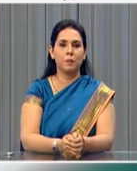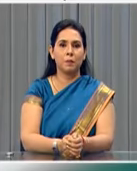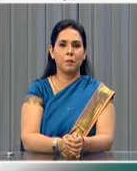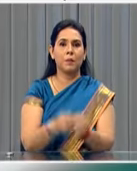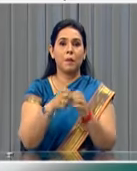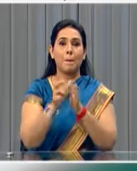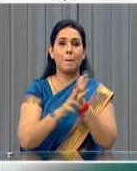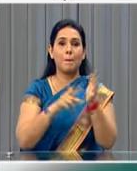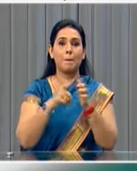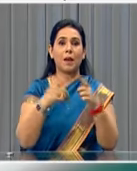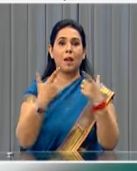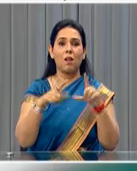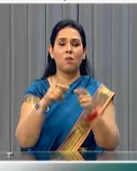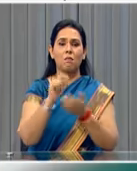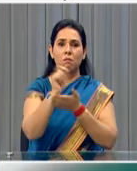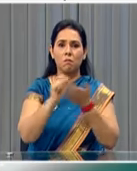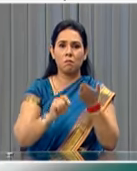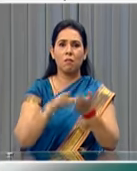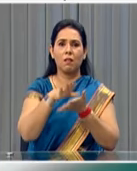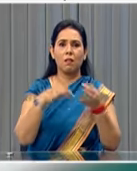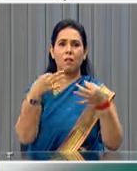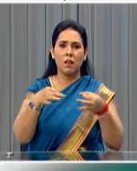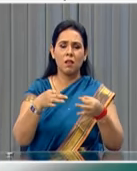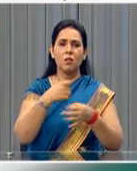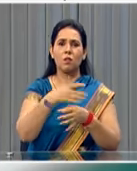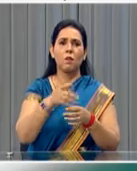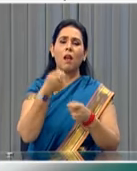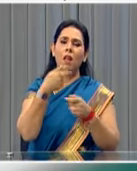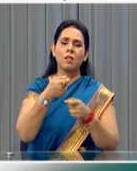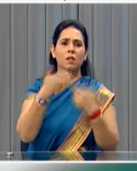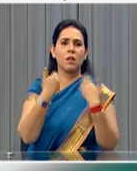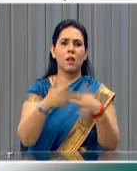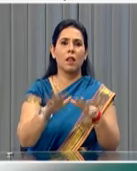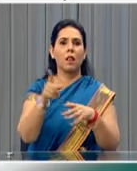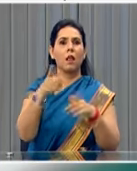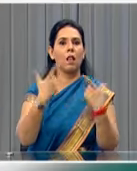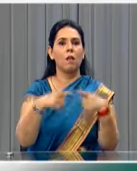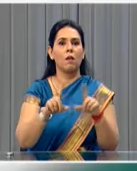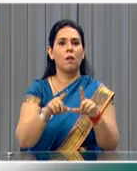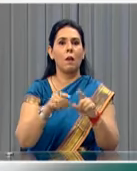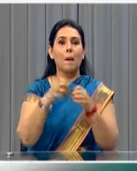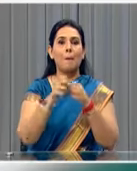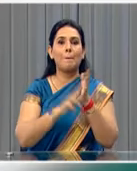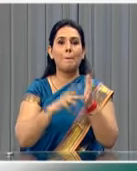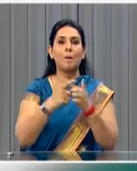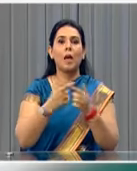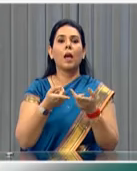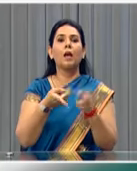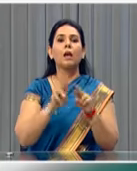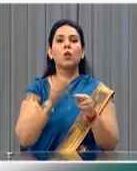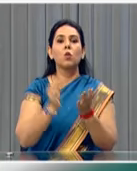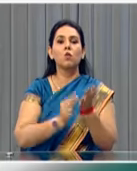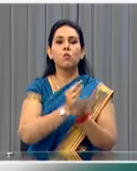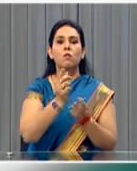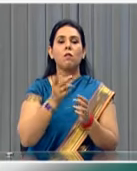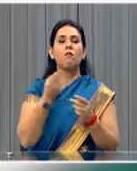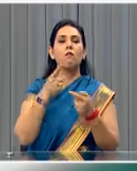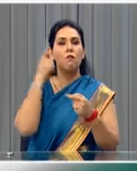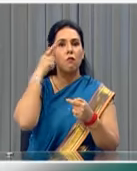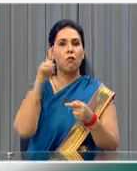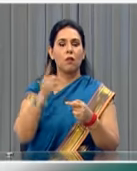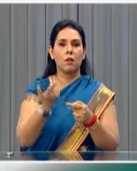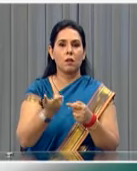बैंकों को खोलने की कागज पट्टी का खर्चा होगा तो होने देंगे। आखिर बैंकें है किसके लिए? गरीब के